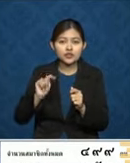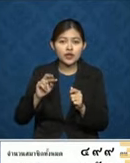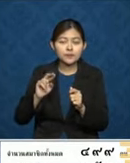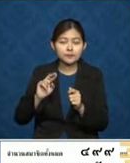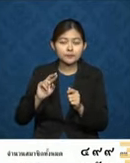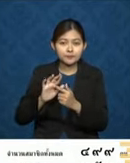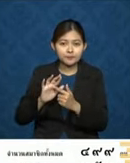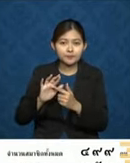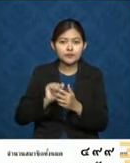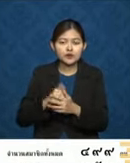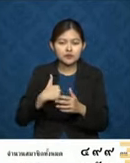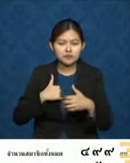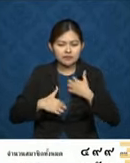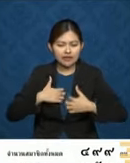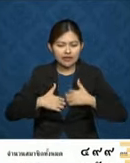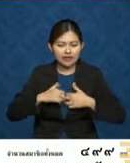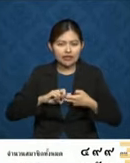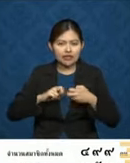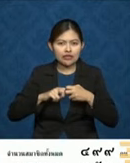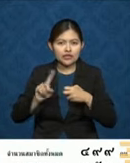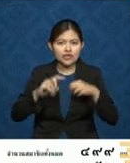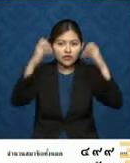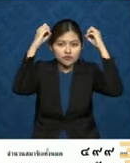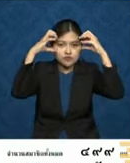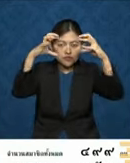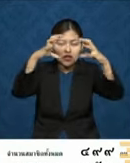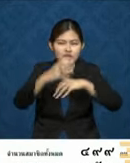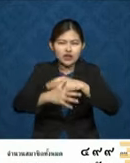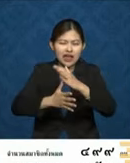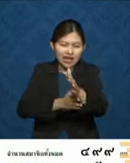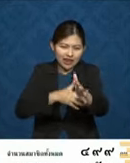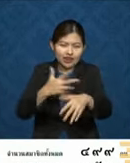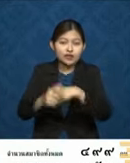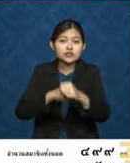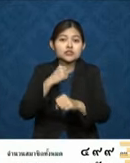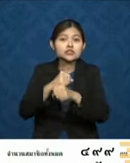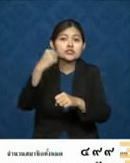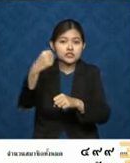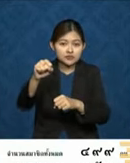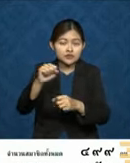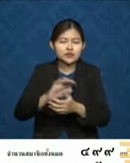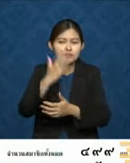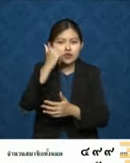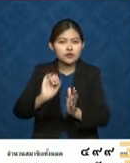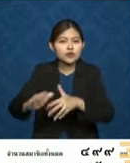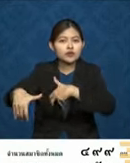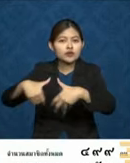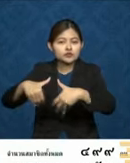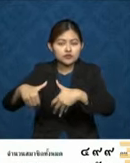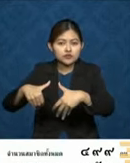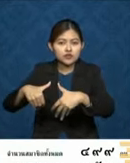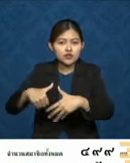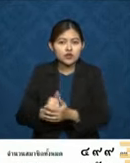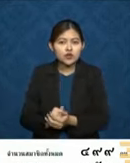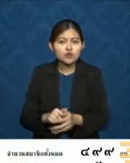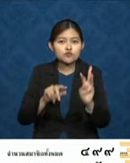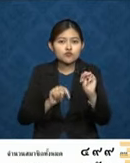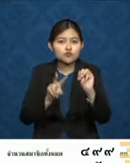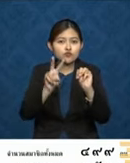ร้อนไม่มีไฟฟ้าใช้มานานกว่า 10ปีแล้วค่ะเนื่องจากประชาชนในพื้นที่หมู่ที่